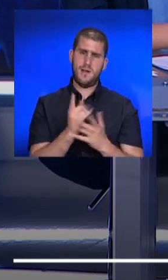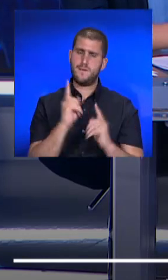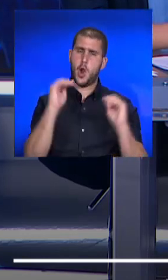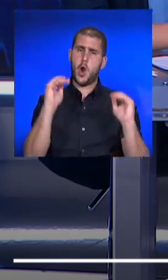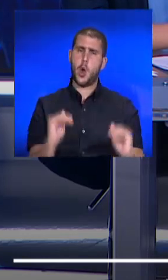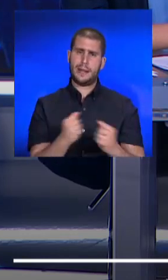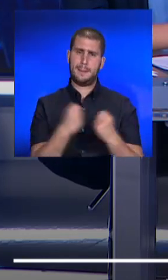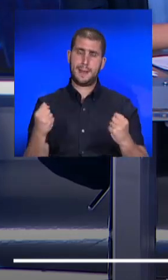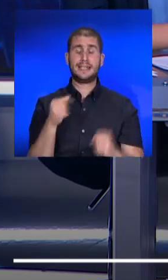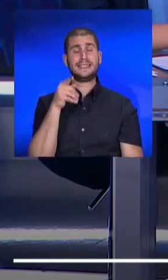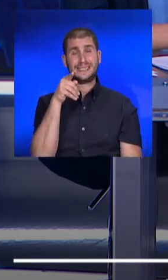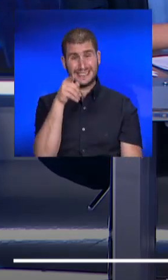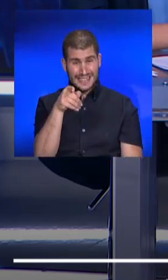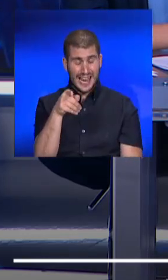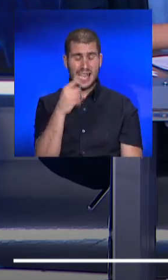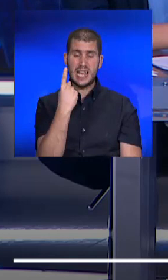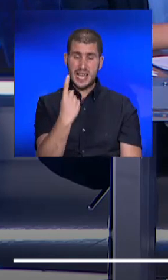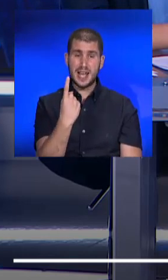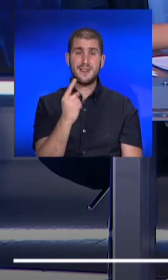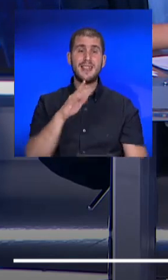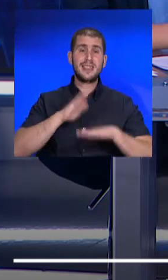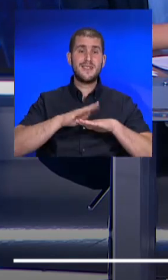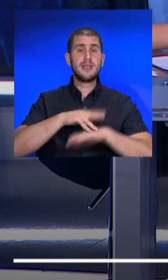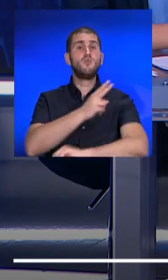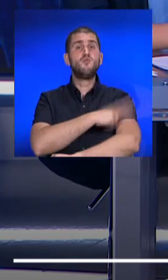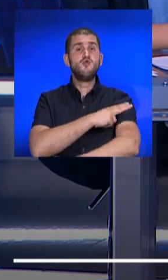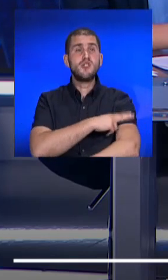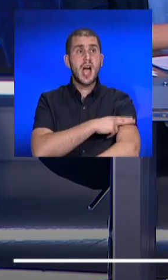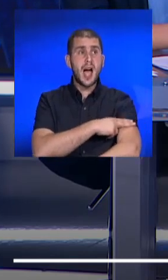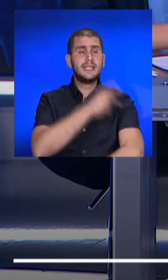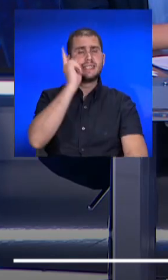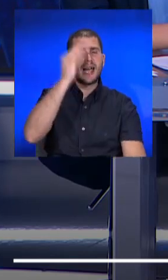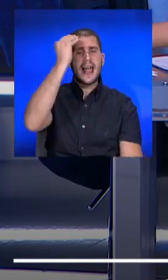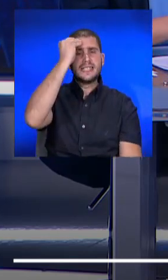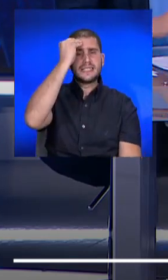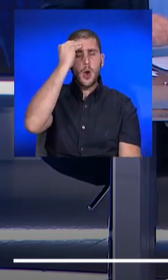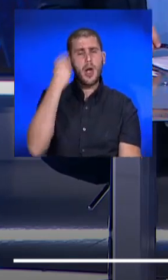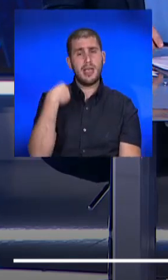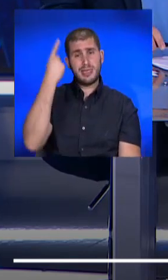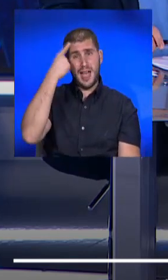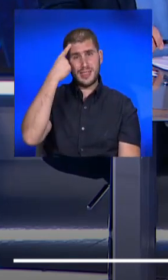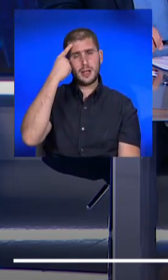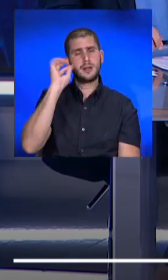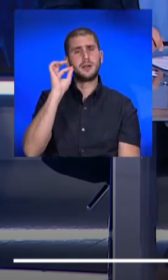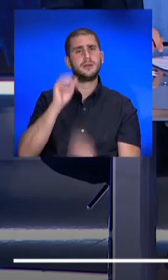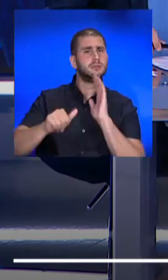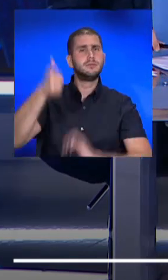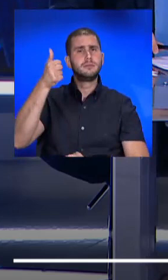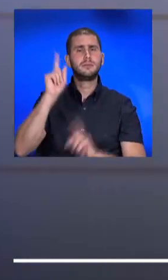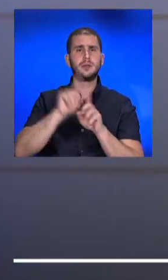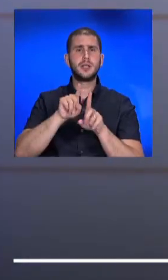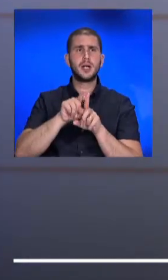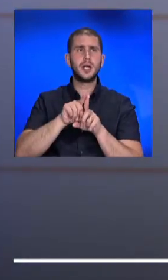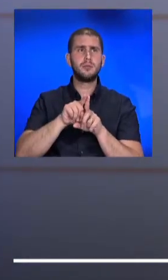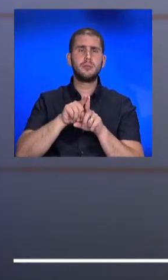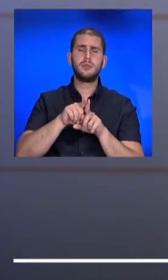המתח. זה לא, ותפקיד המשטרה, צריך לזכור, לדעתי הוא בראש הראשונה מה שנקרא פיסקיפ,